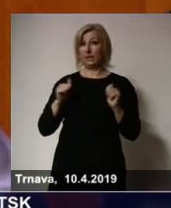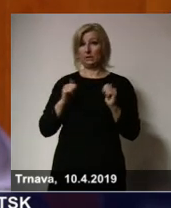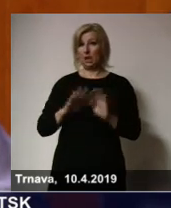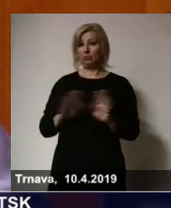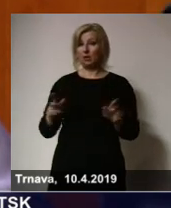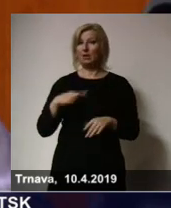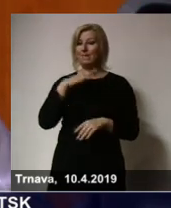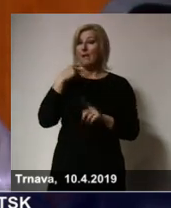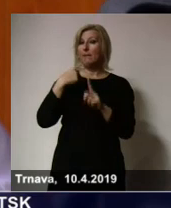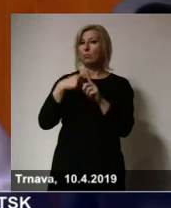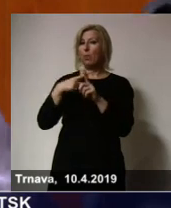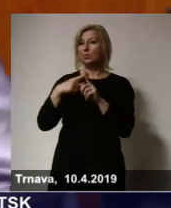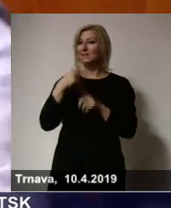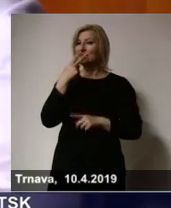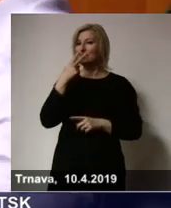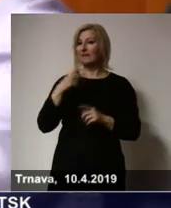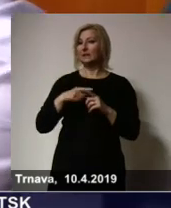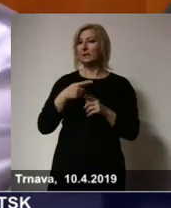komisii. To som len chcel doplniť. Ďakujem.